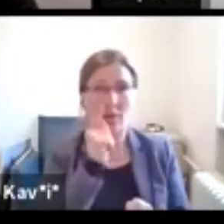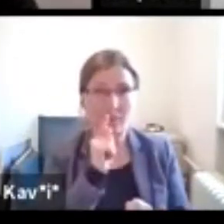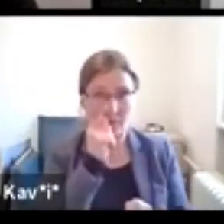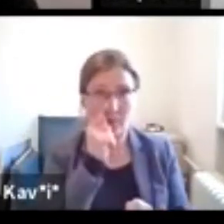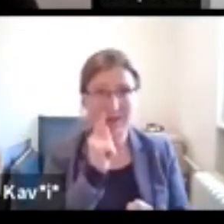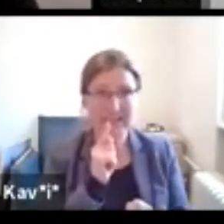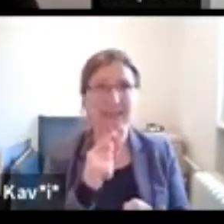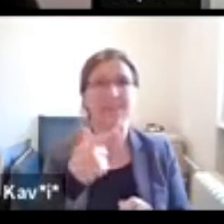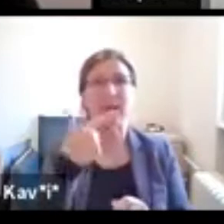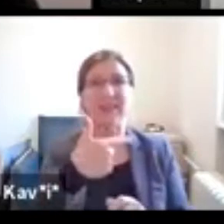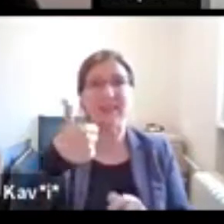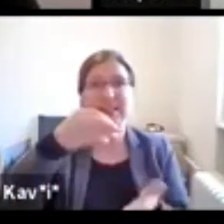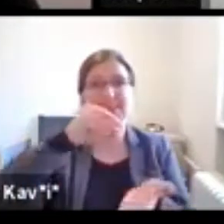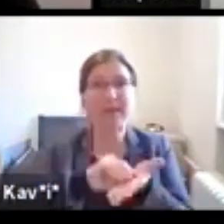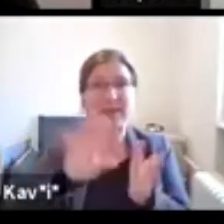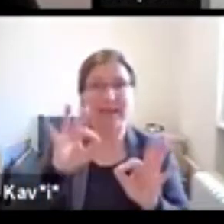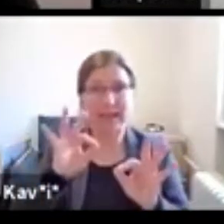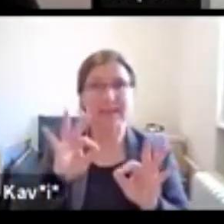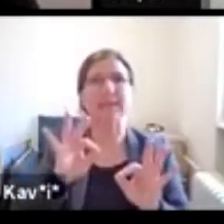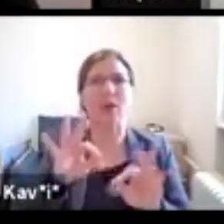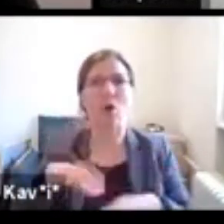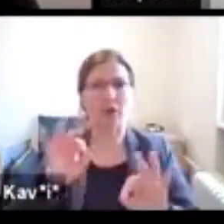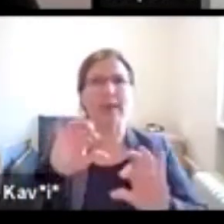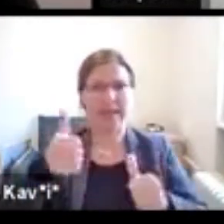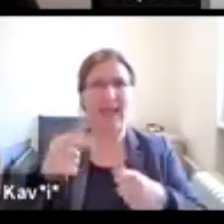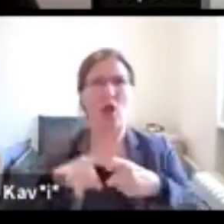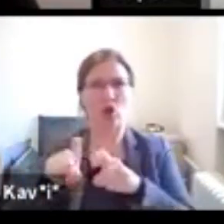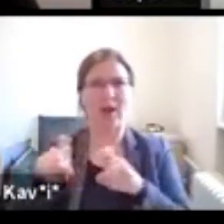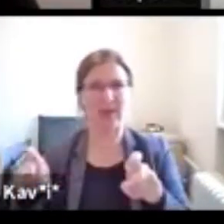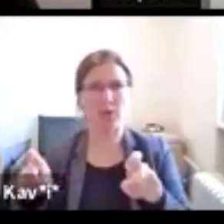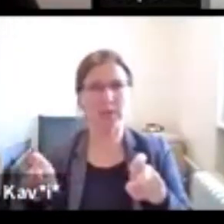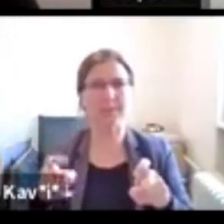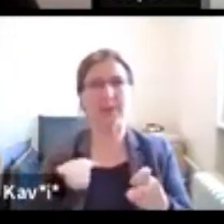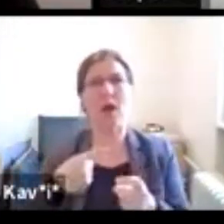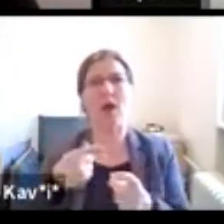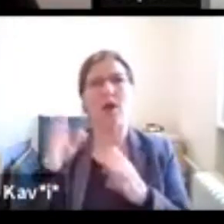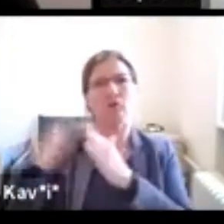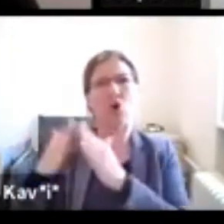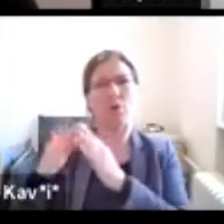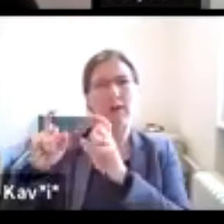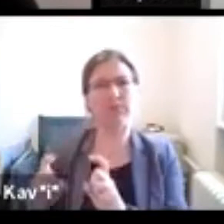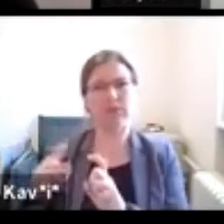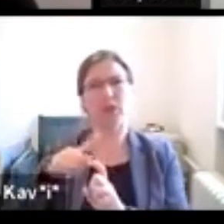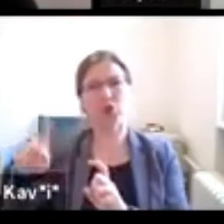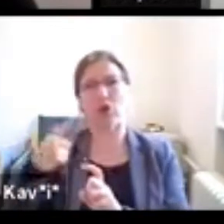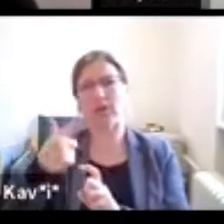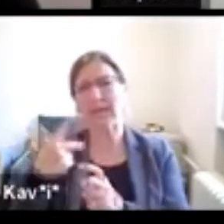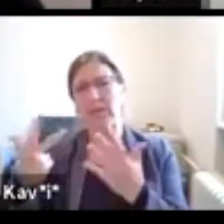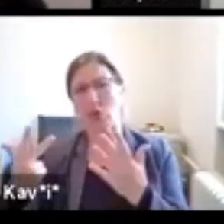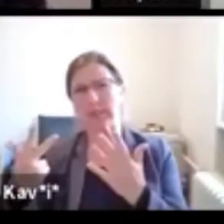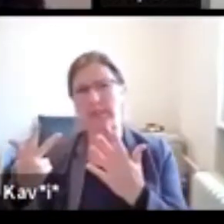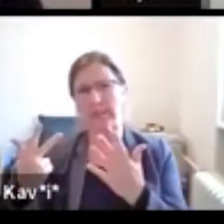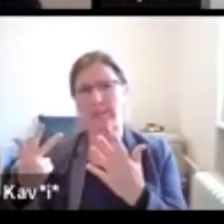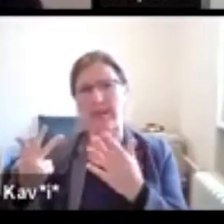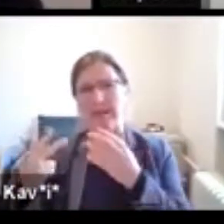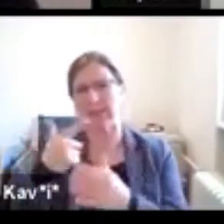pozitiv. No, simptomi nisu bili tako grozni, ja sam ostao doma do 28.9., ne znam više sam, ali kad sam vidio